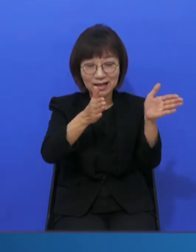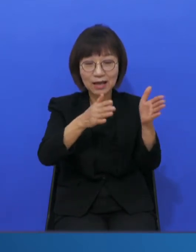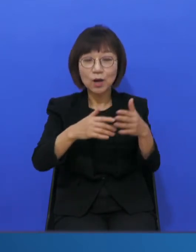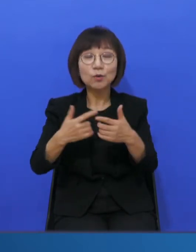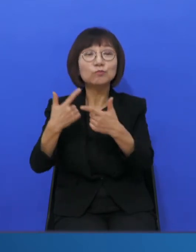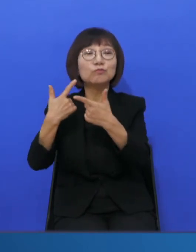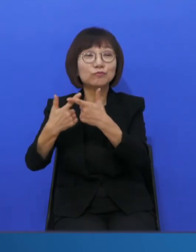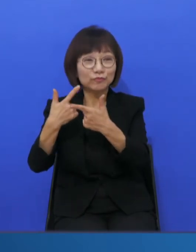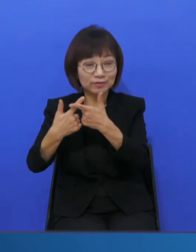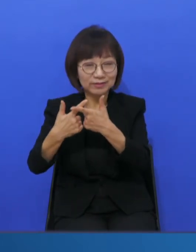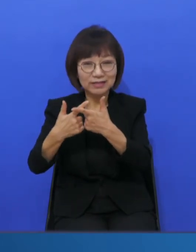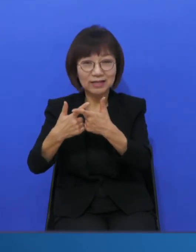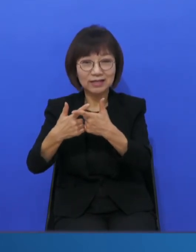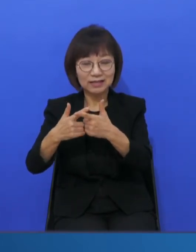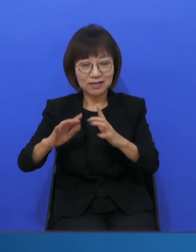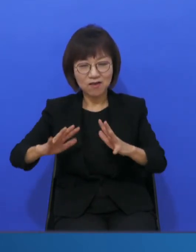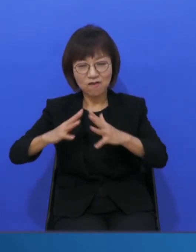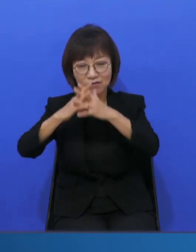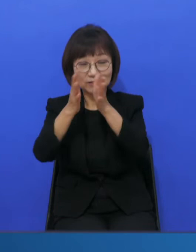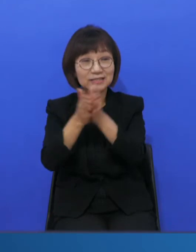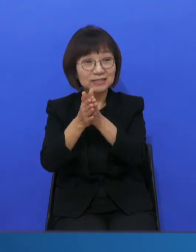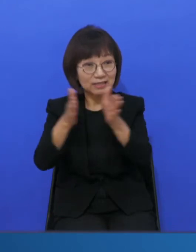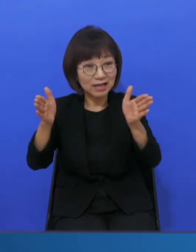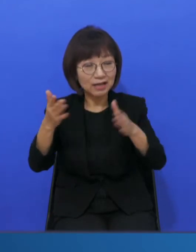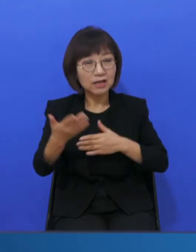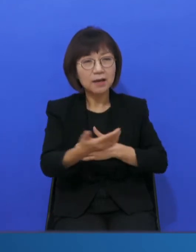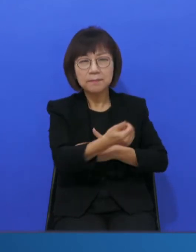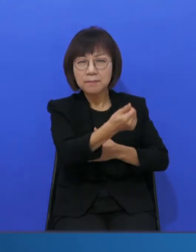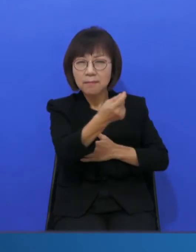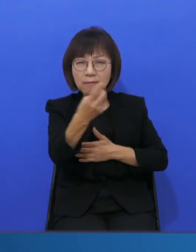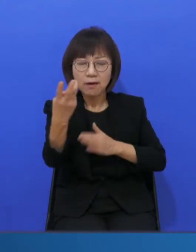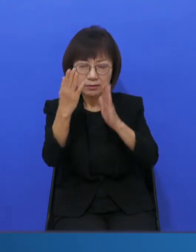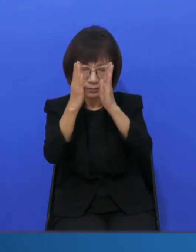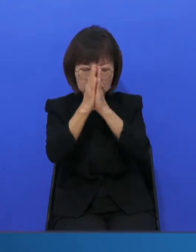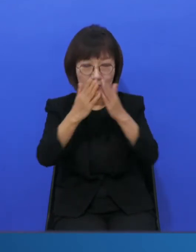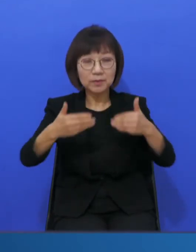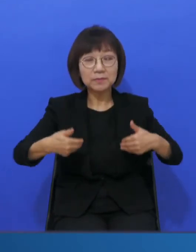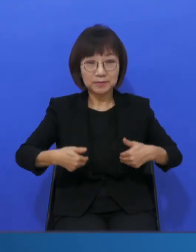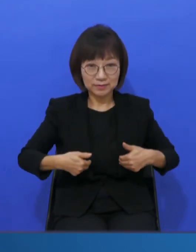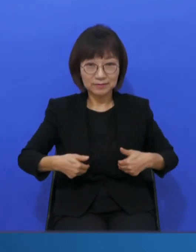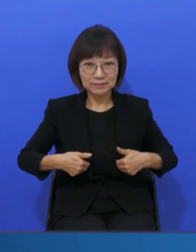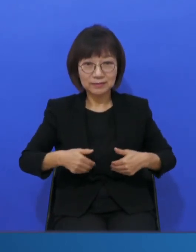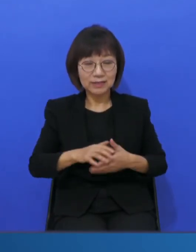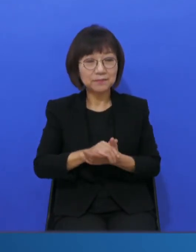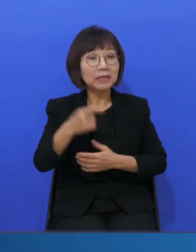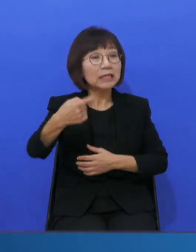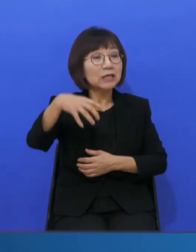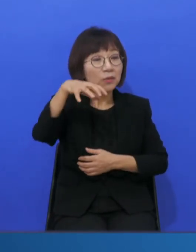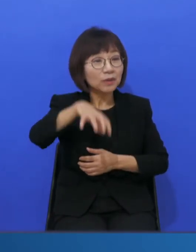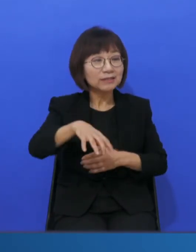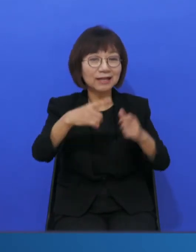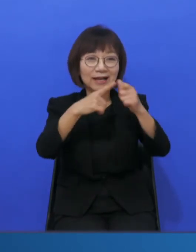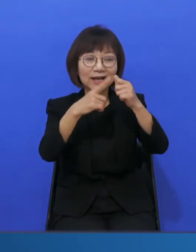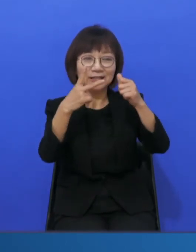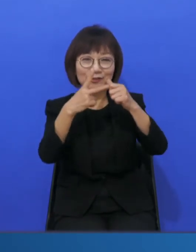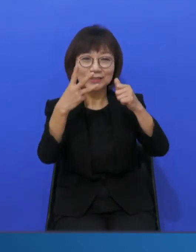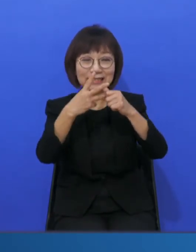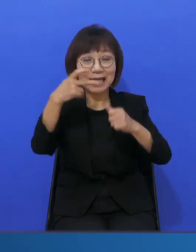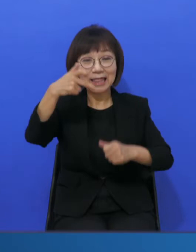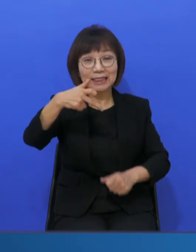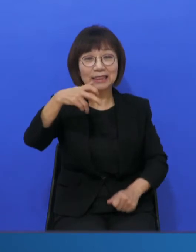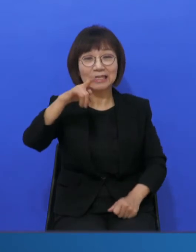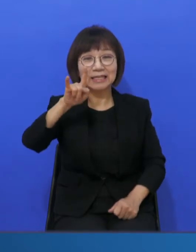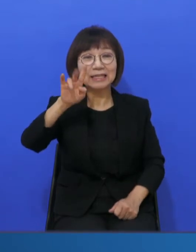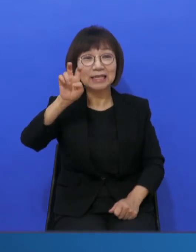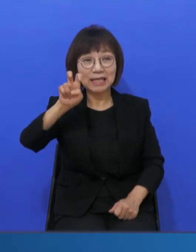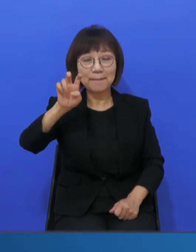And then also our church in Busan, we are 몇 가지 beginning. 기도하세요. And so pray for a couple of things. 여기에서 세 가지 캠프 할 것이다. We will do 3 camps in